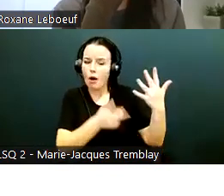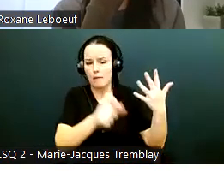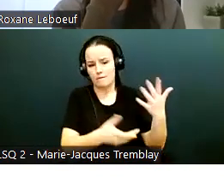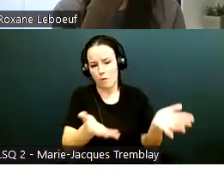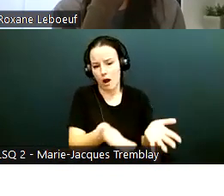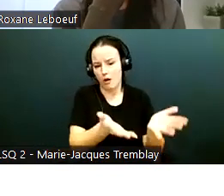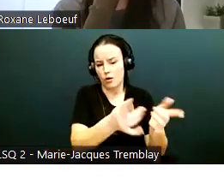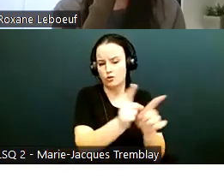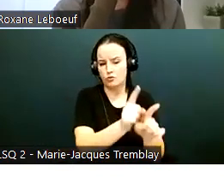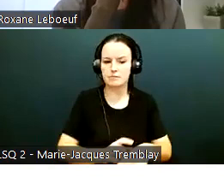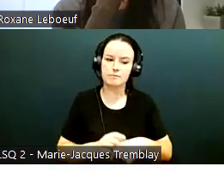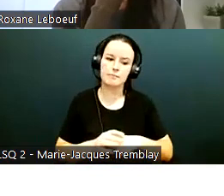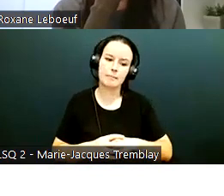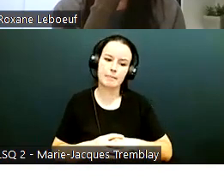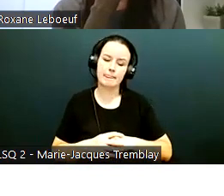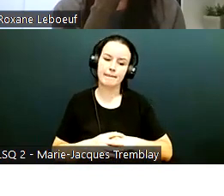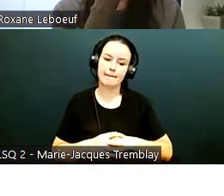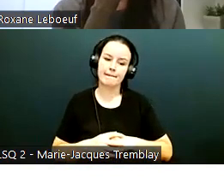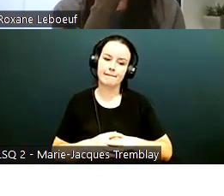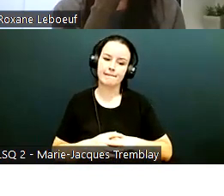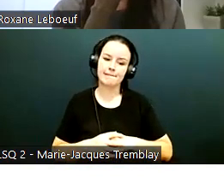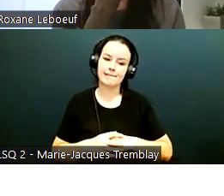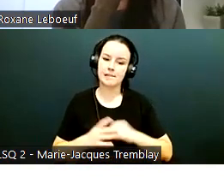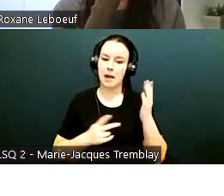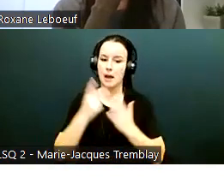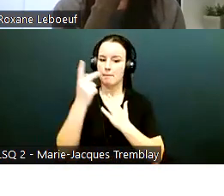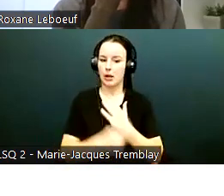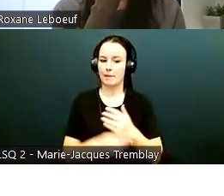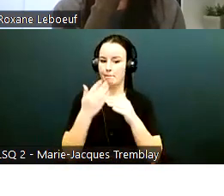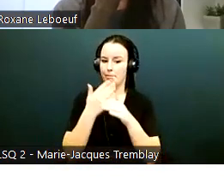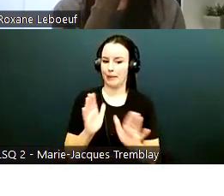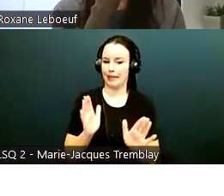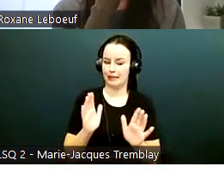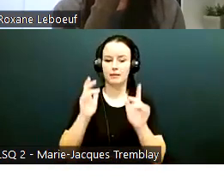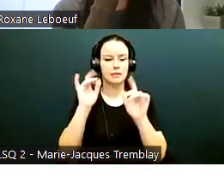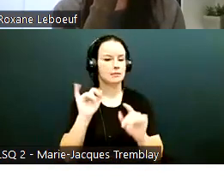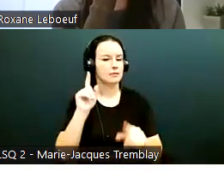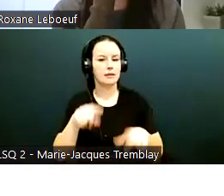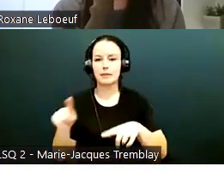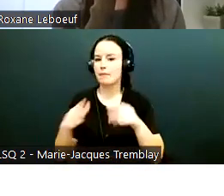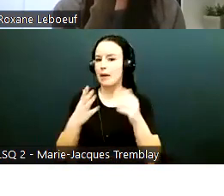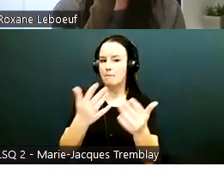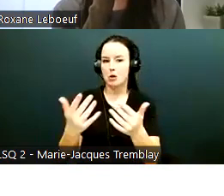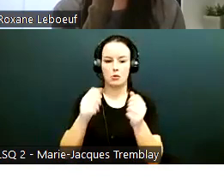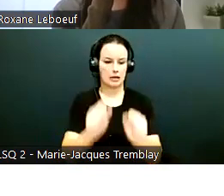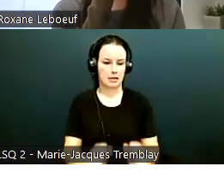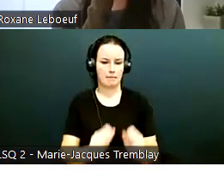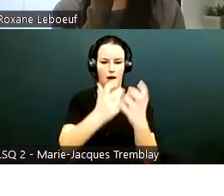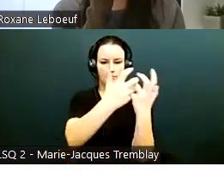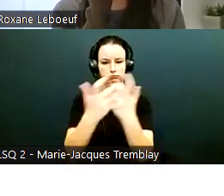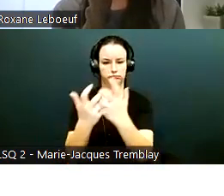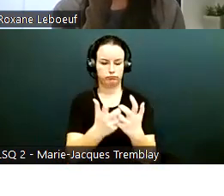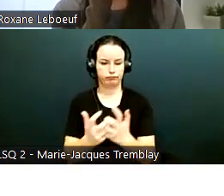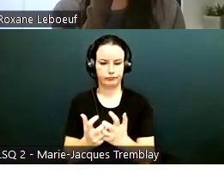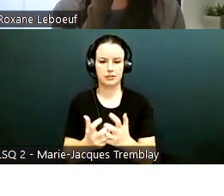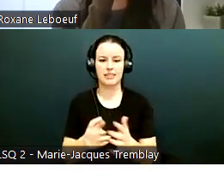promotion. On propose aux gens un programme qui est clé en main et qui est modulable selon les besoins. On ne s'attend pas que chaque